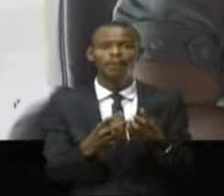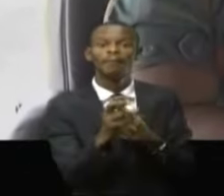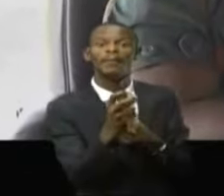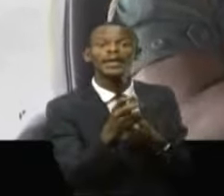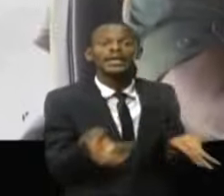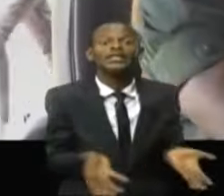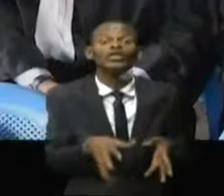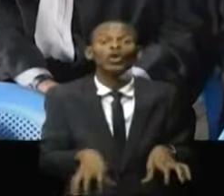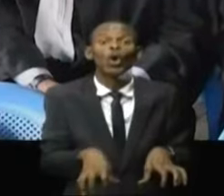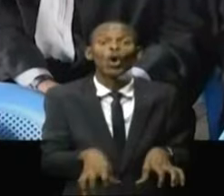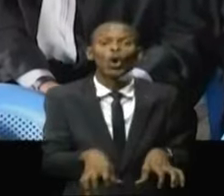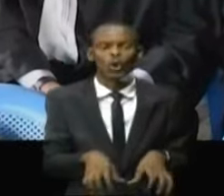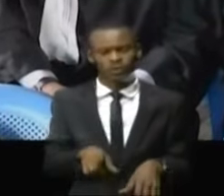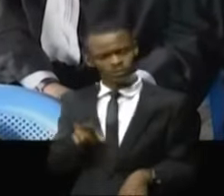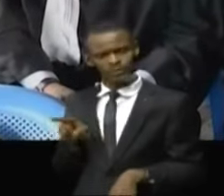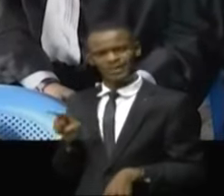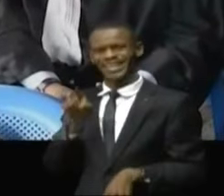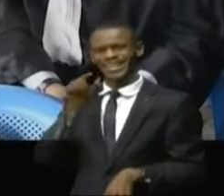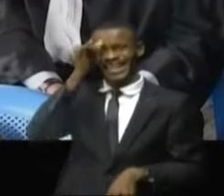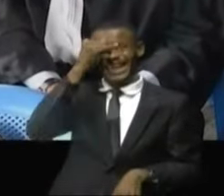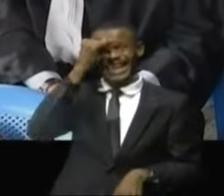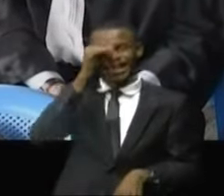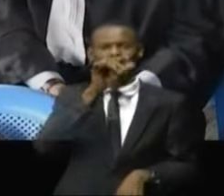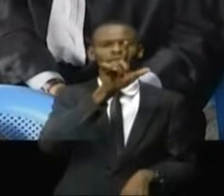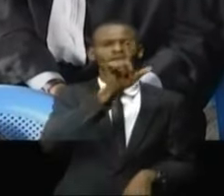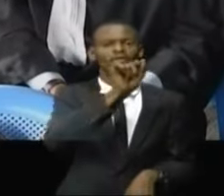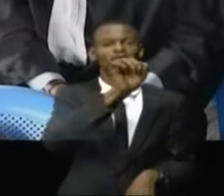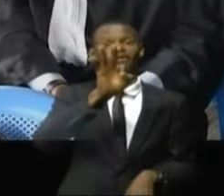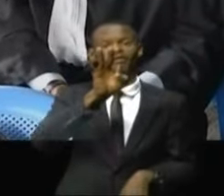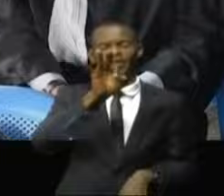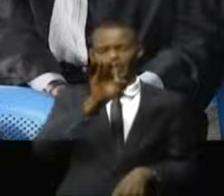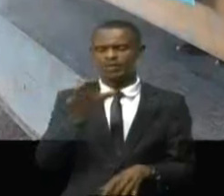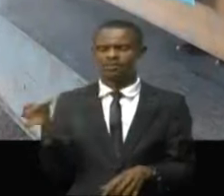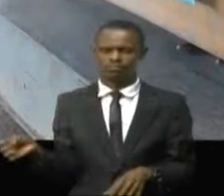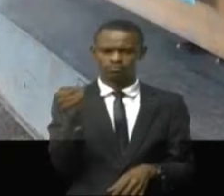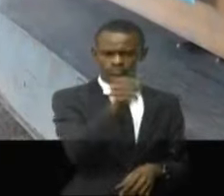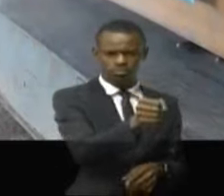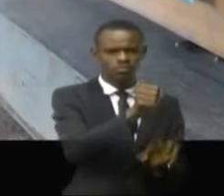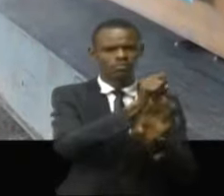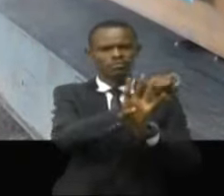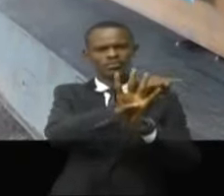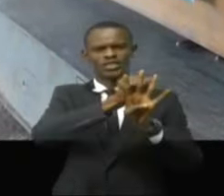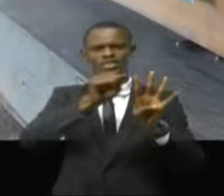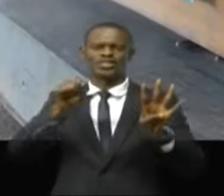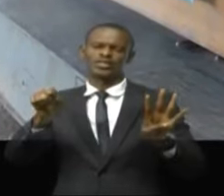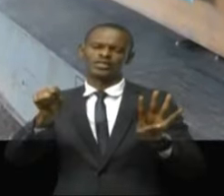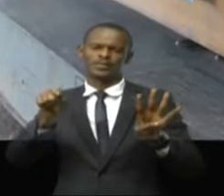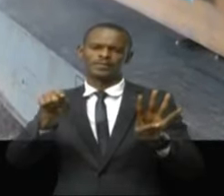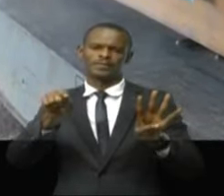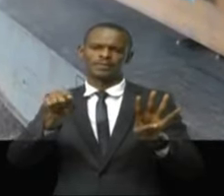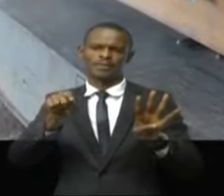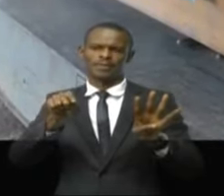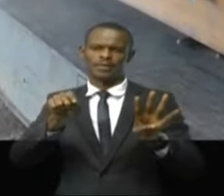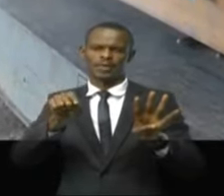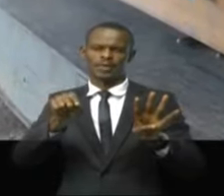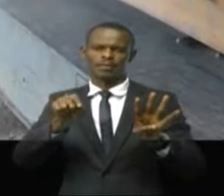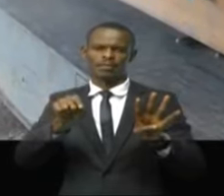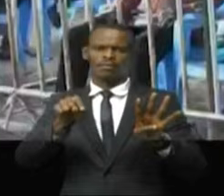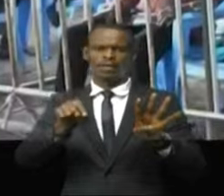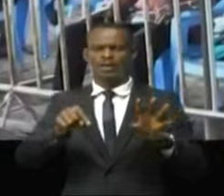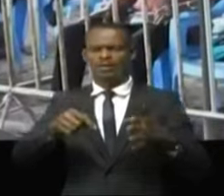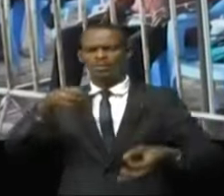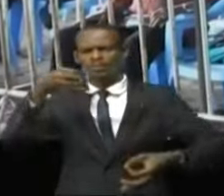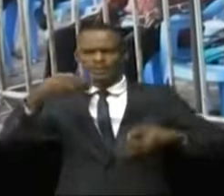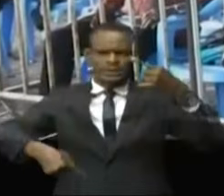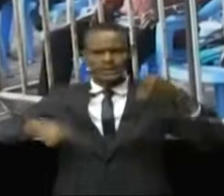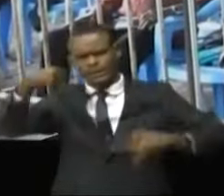précieuses et semi-précieuses, CEC, tente d'expliquer son innocence. Le prévenu se montrant intraitable a laissé entrevoir des